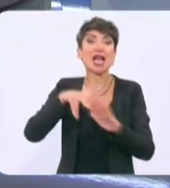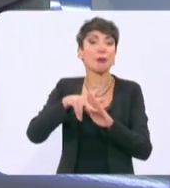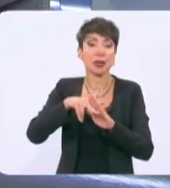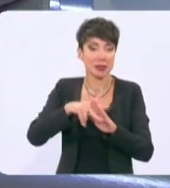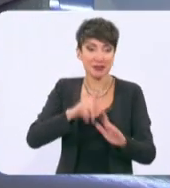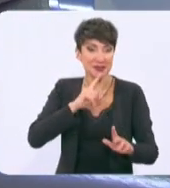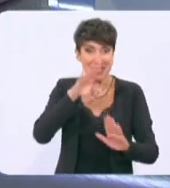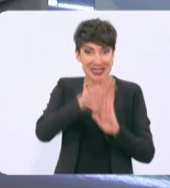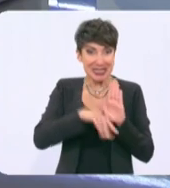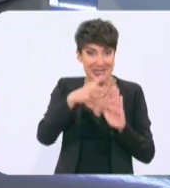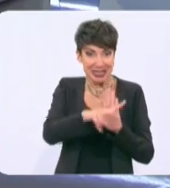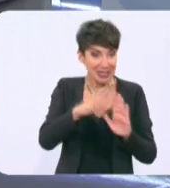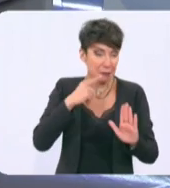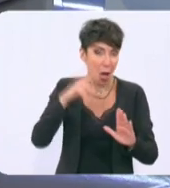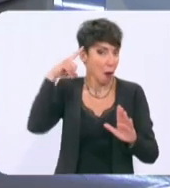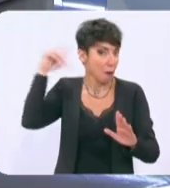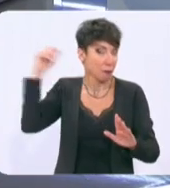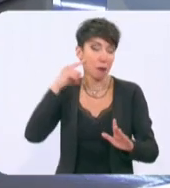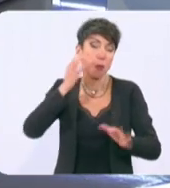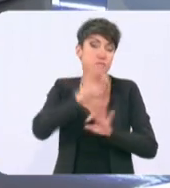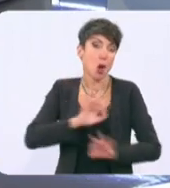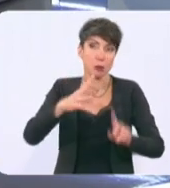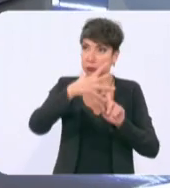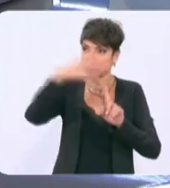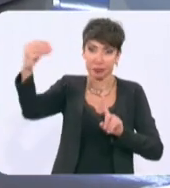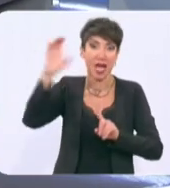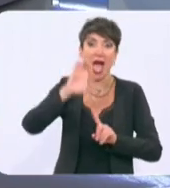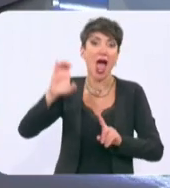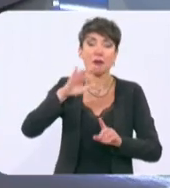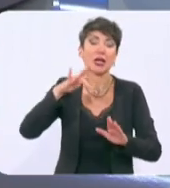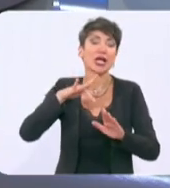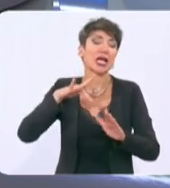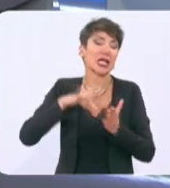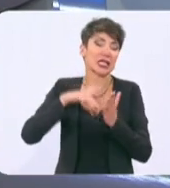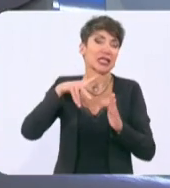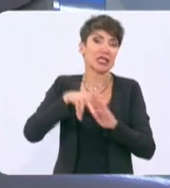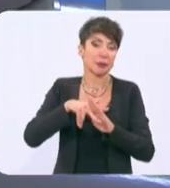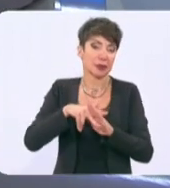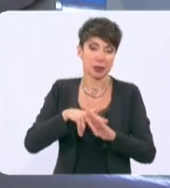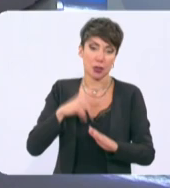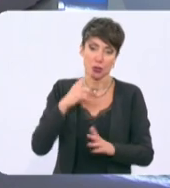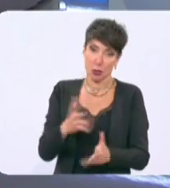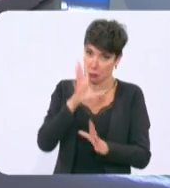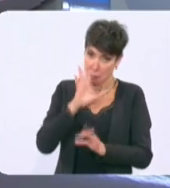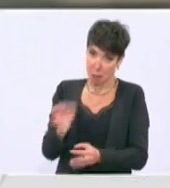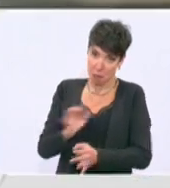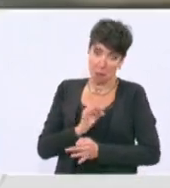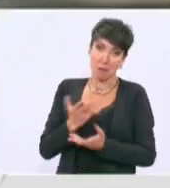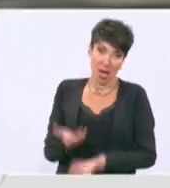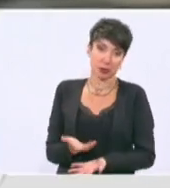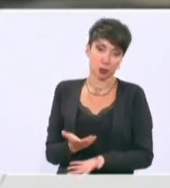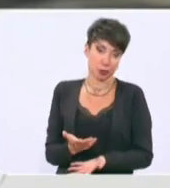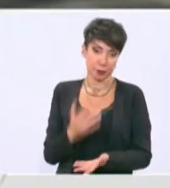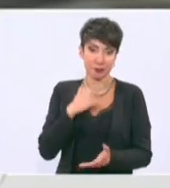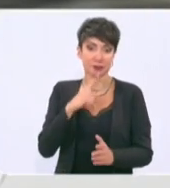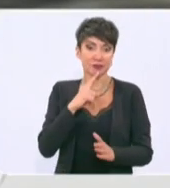σύστημα που ετοιμάζεται γενικά στο ενδεχόμενο μιας κρίσης που θα ακουμπήσει τις τράπεζες για να μην καταρρεύσουν. Τώρα πείτε μου εσείς, ένα σύστημα που είναι φτιαγμένο για